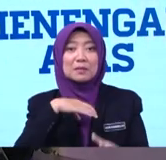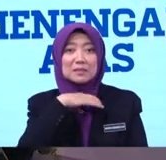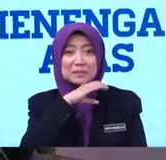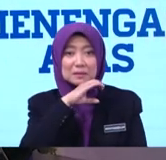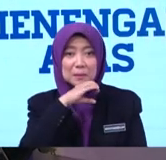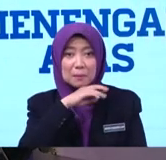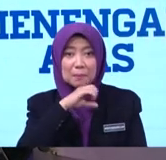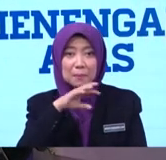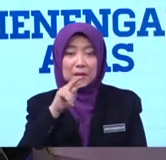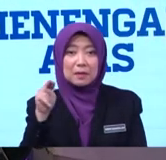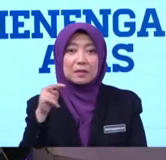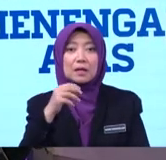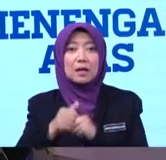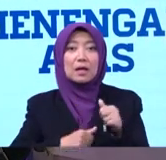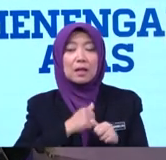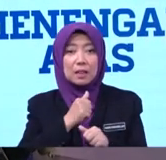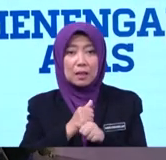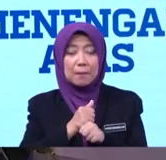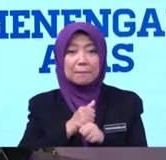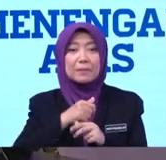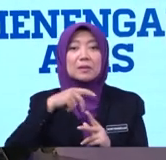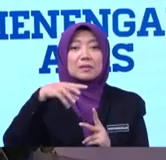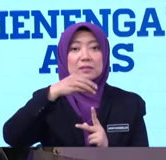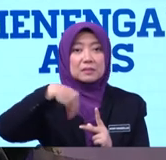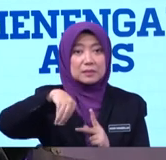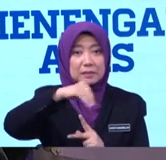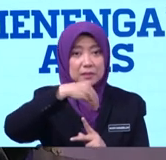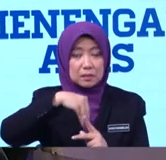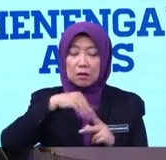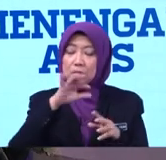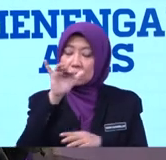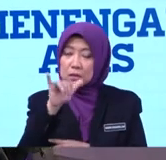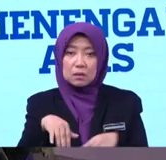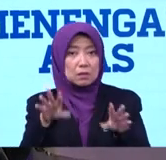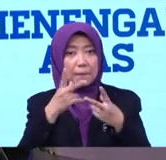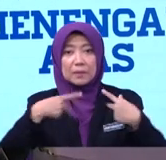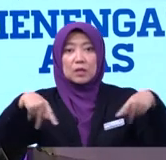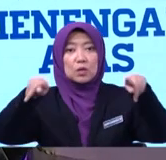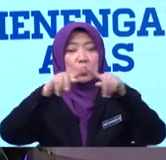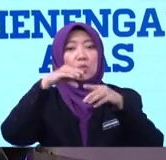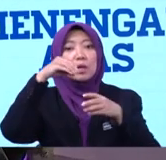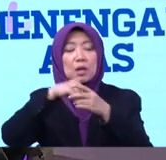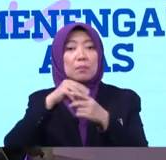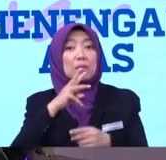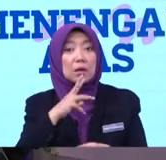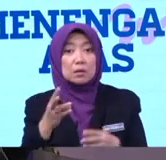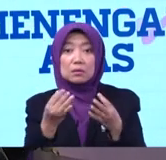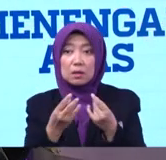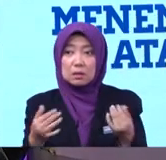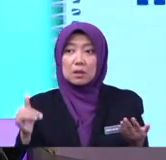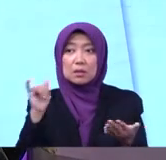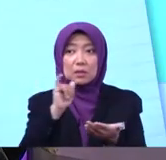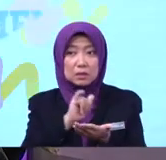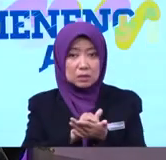maknanya apa yang tidak diperlukan dalam air udara tanah itu yang kita